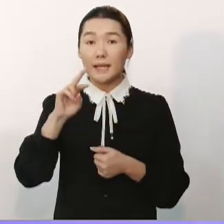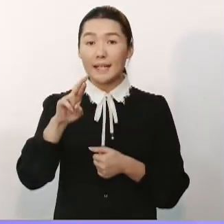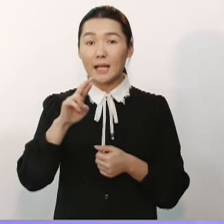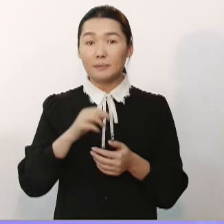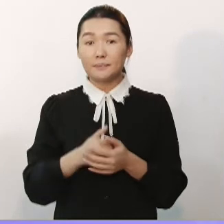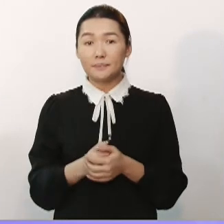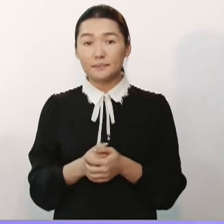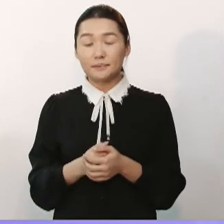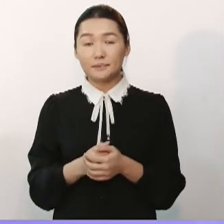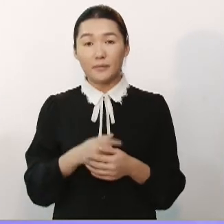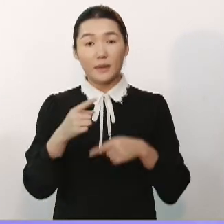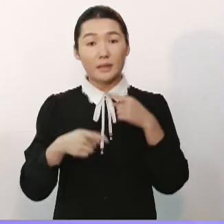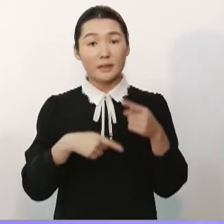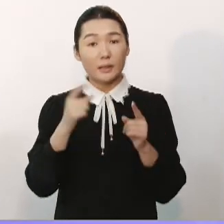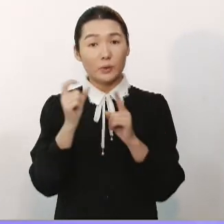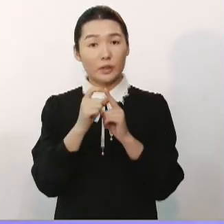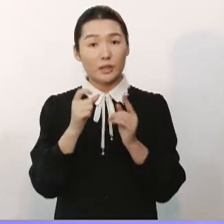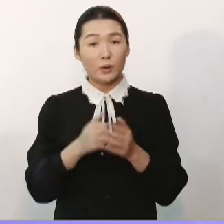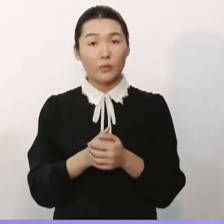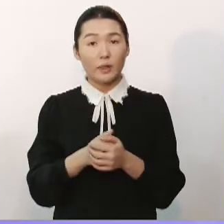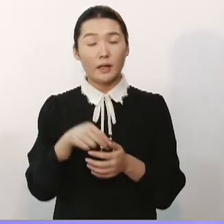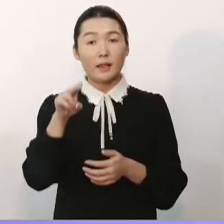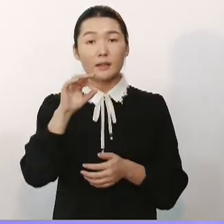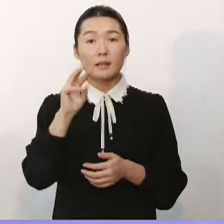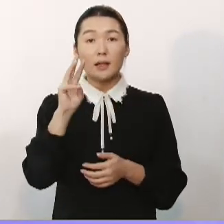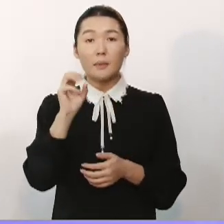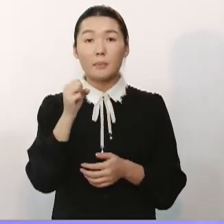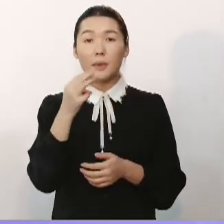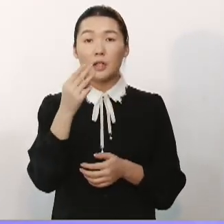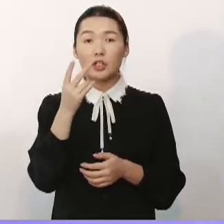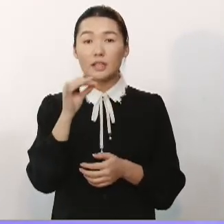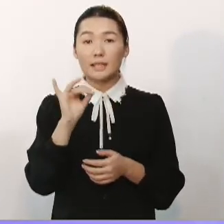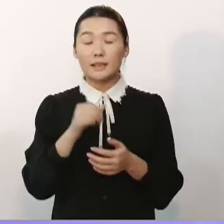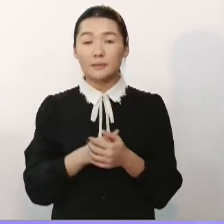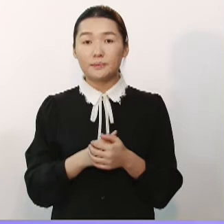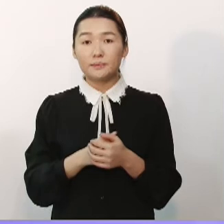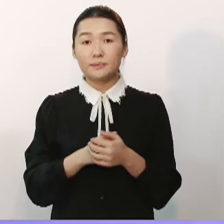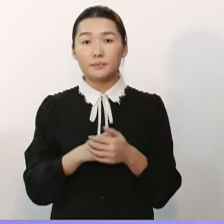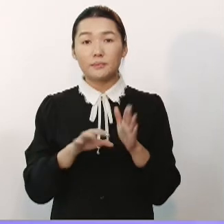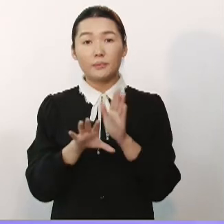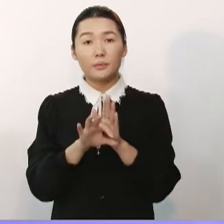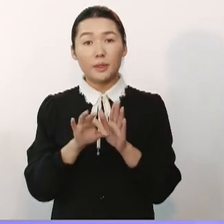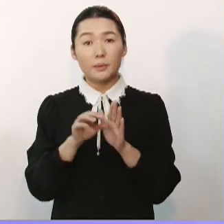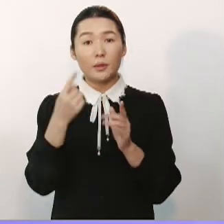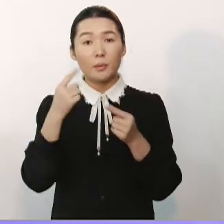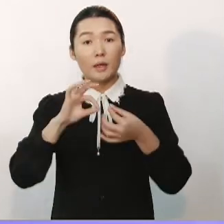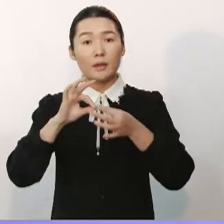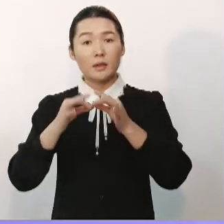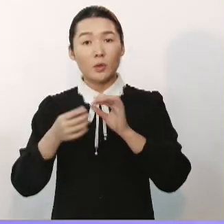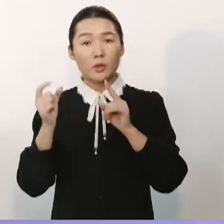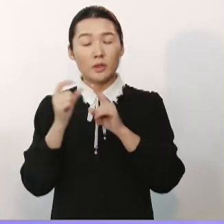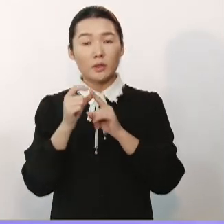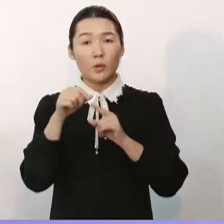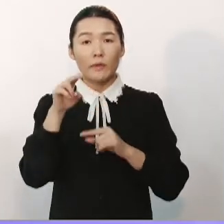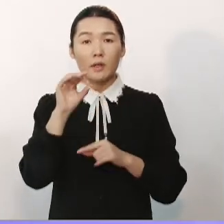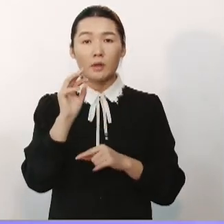Следующее слово – «домашний». Подберем односложное слово.